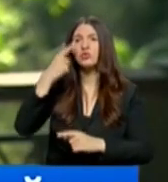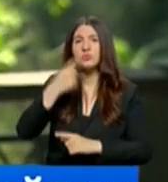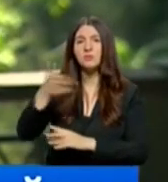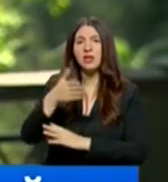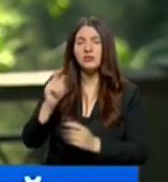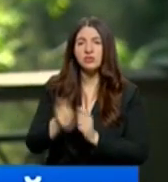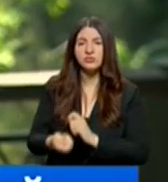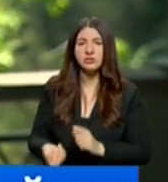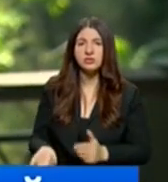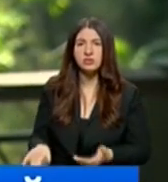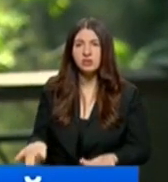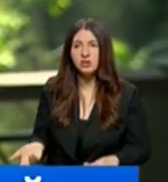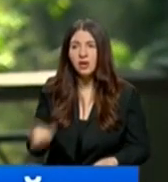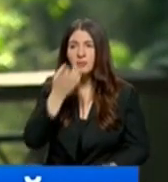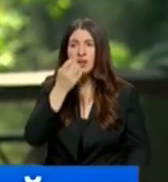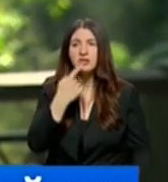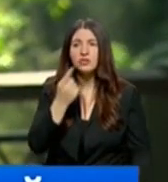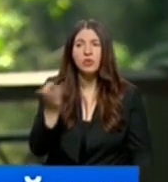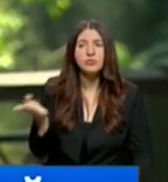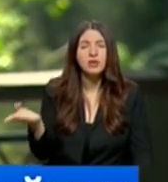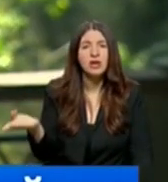değiştireceğiz. Bahçeli ne diyor buna?